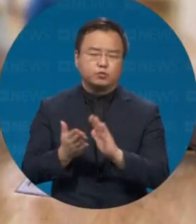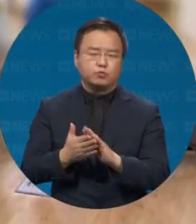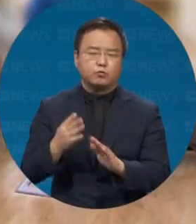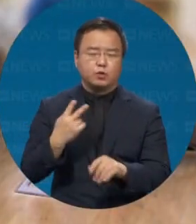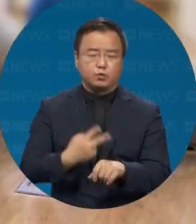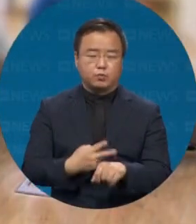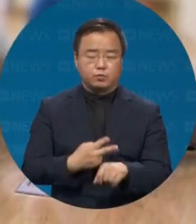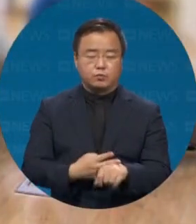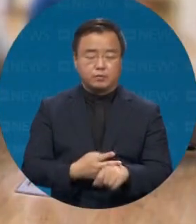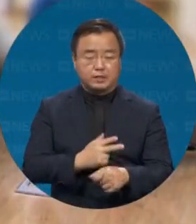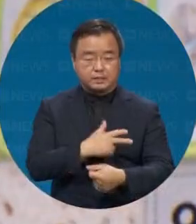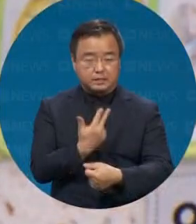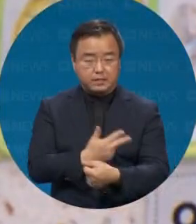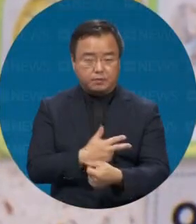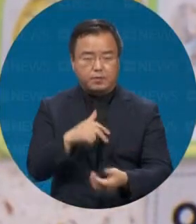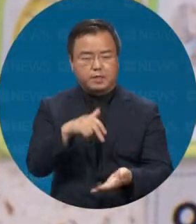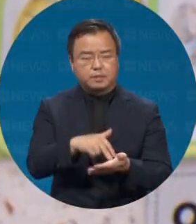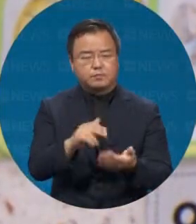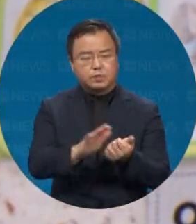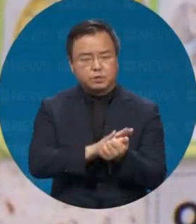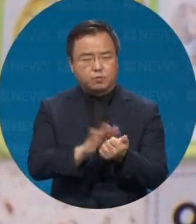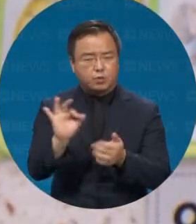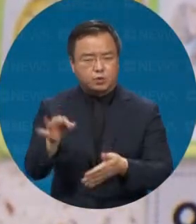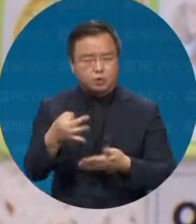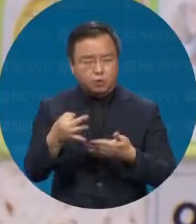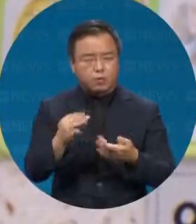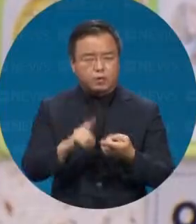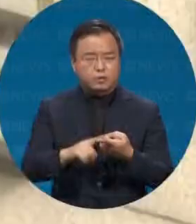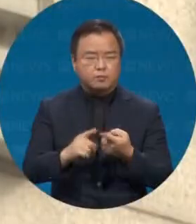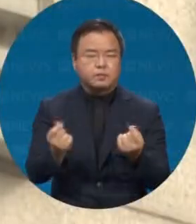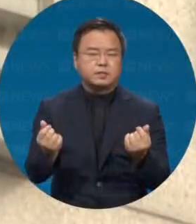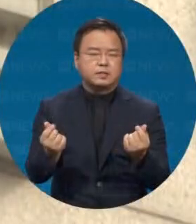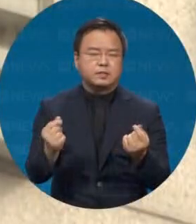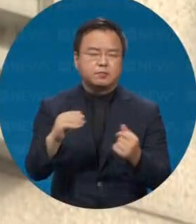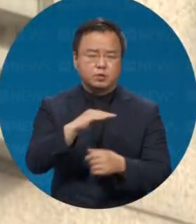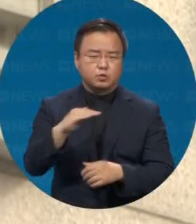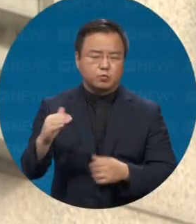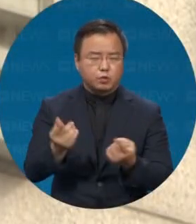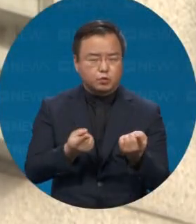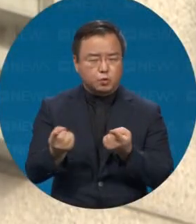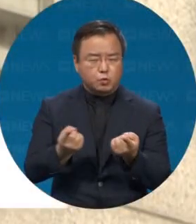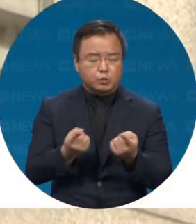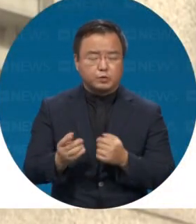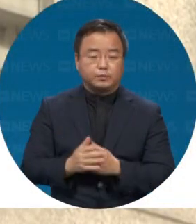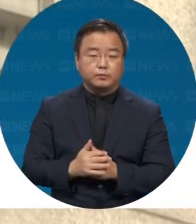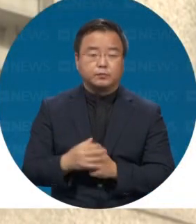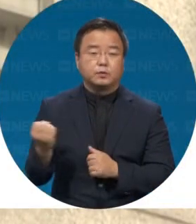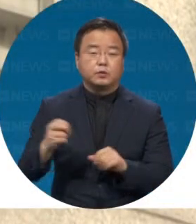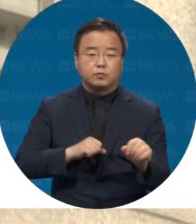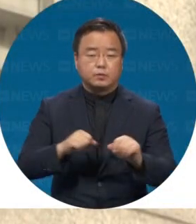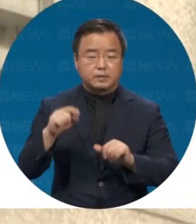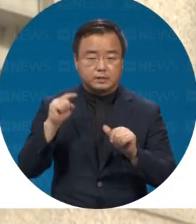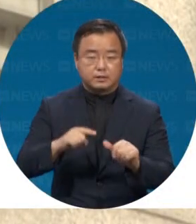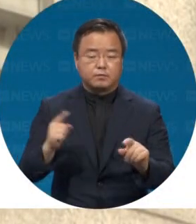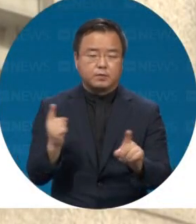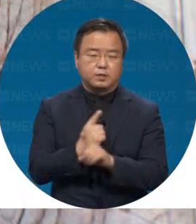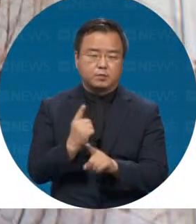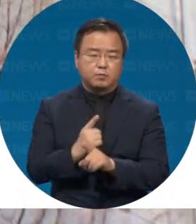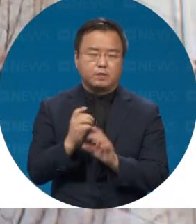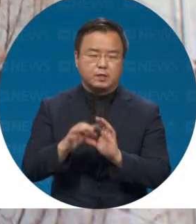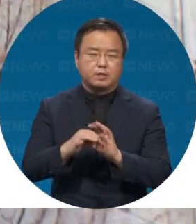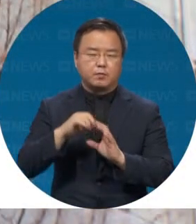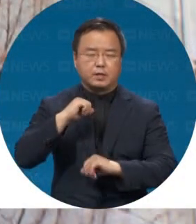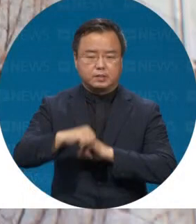비슷한 수준으로 맞추는 등의 방안이 논의될 전망입니다 이와 함께 시행령 개정을 통한 자사고 조치와